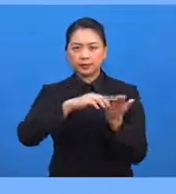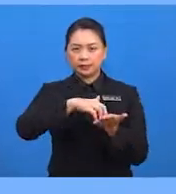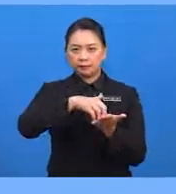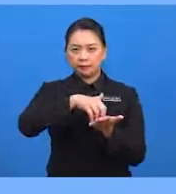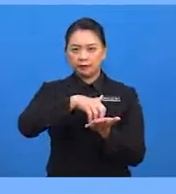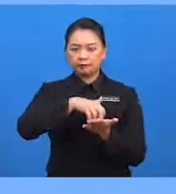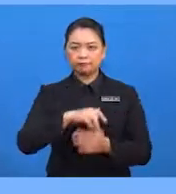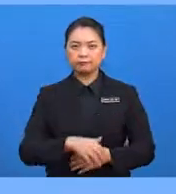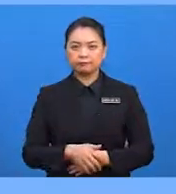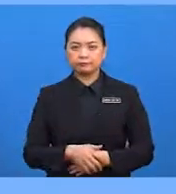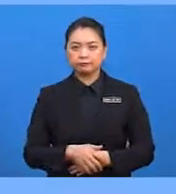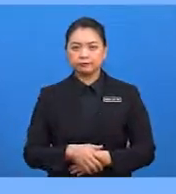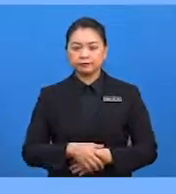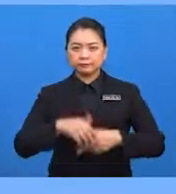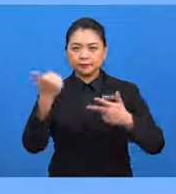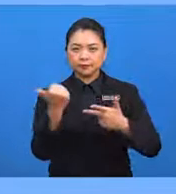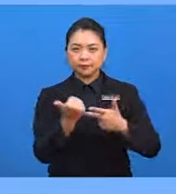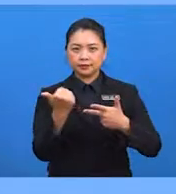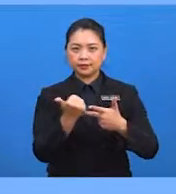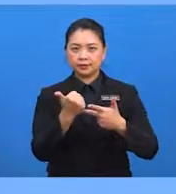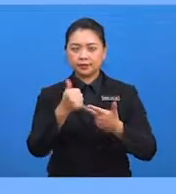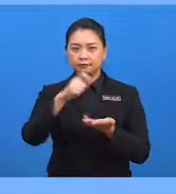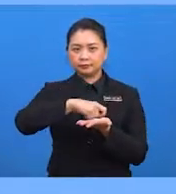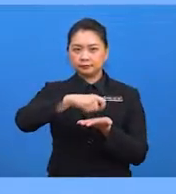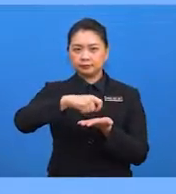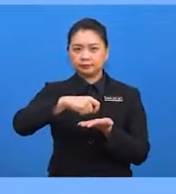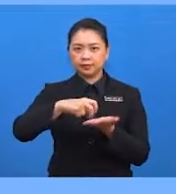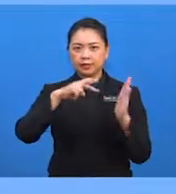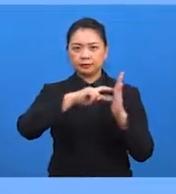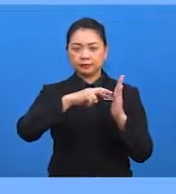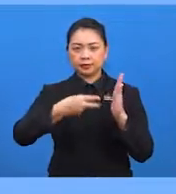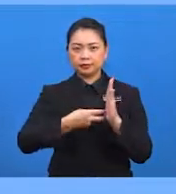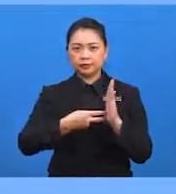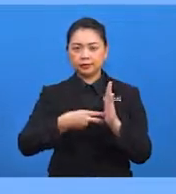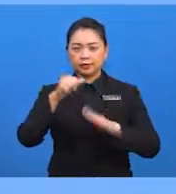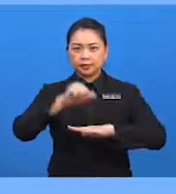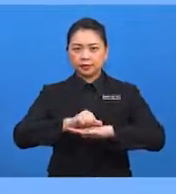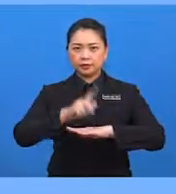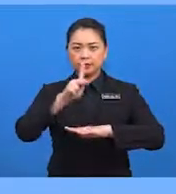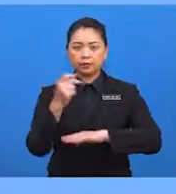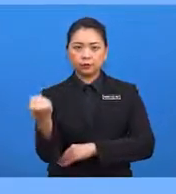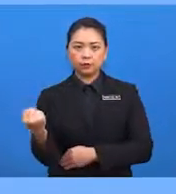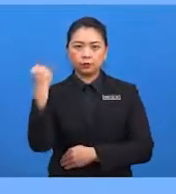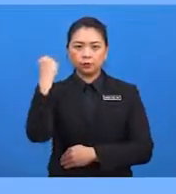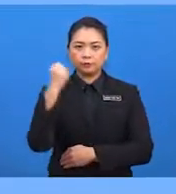lemah. Ketiga, menyatakan maksud alkali kuat.